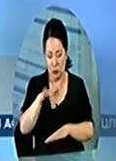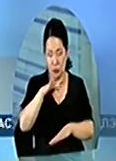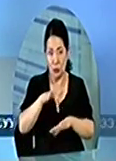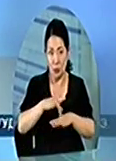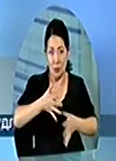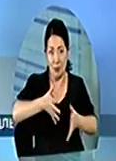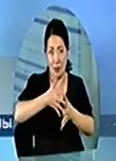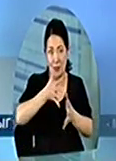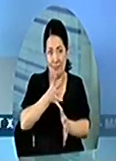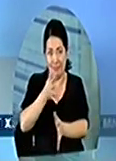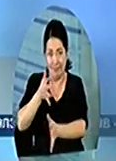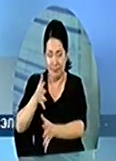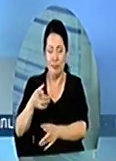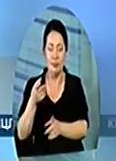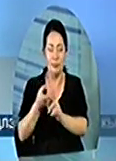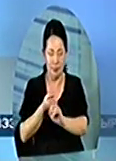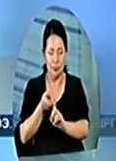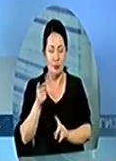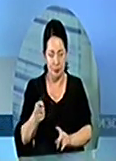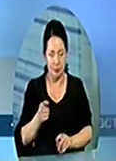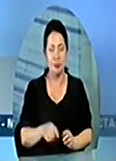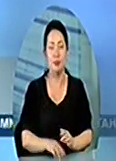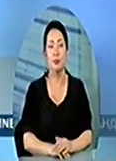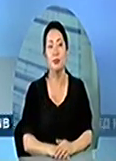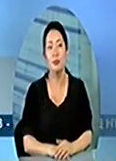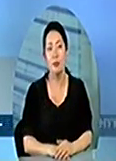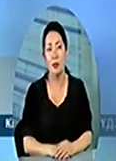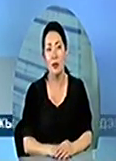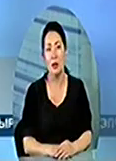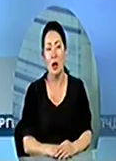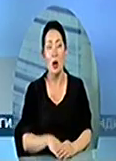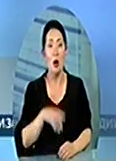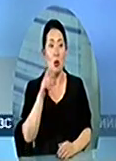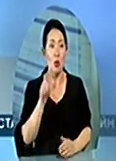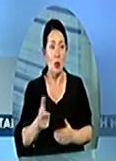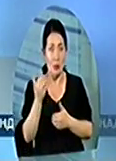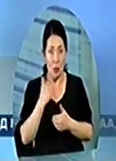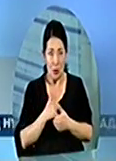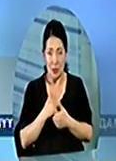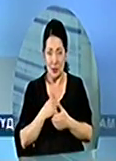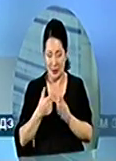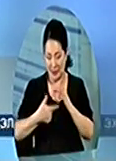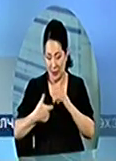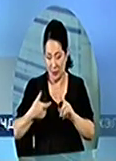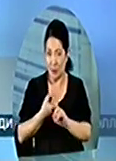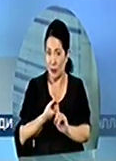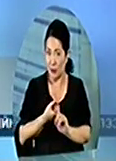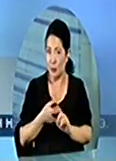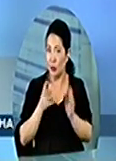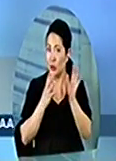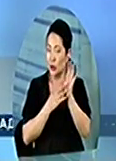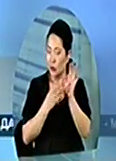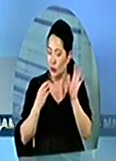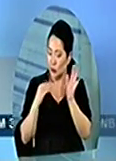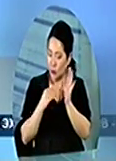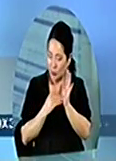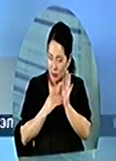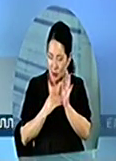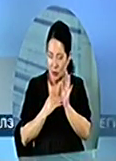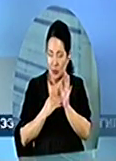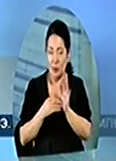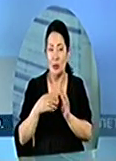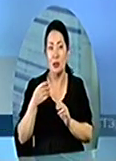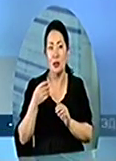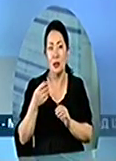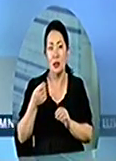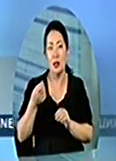энэнд хамрагданаа гэж бас ойлгож болох хэрэгтэй. 900 хүн амын орлогын албан татварын хувьд л өнөөдөр одоо 900 мянга гаруй өнөөдөр цалин